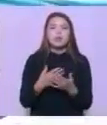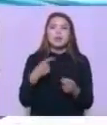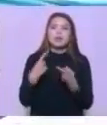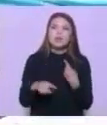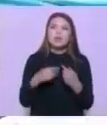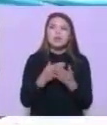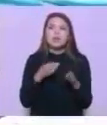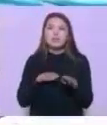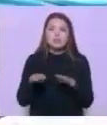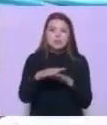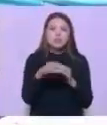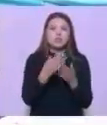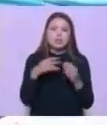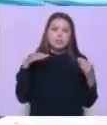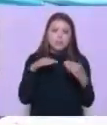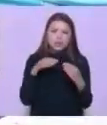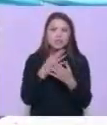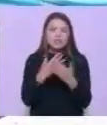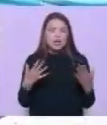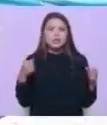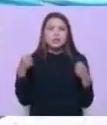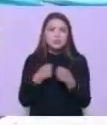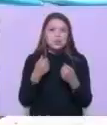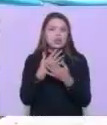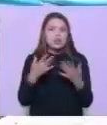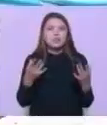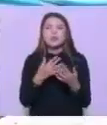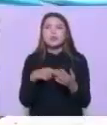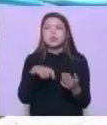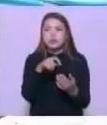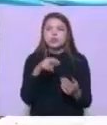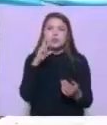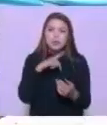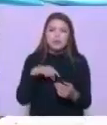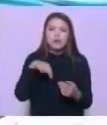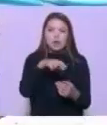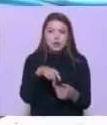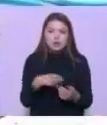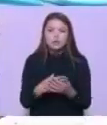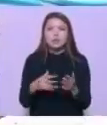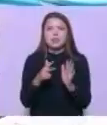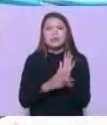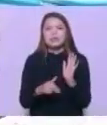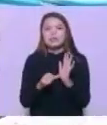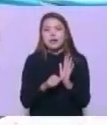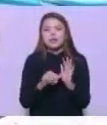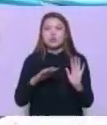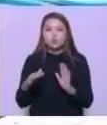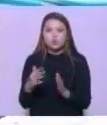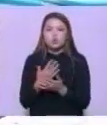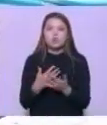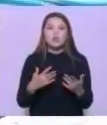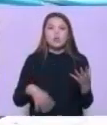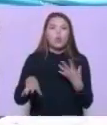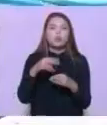бағытқа шығып көлік құралын басқару 4 дерек, жаяу жүргіншілердің жолда жүру ережесін бұзу 86 дерек. Арнайы айып тұраққа